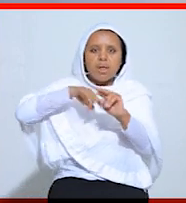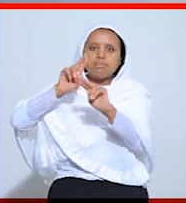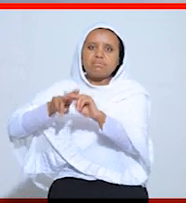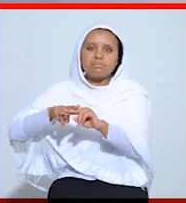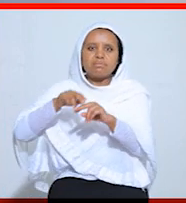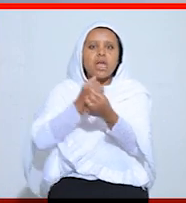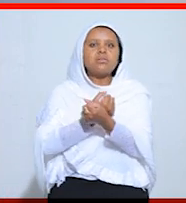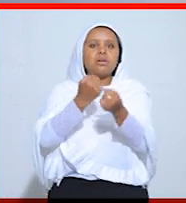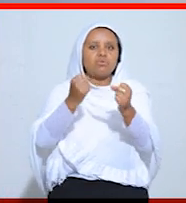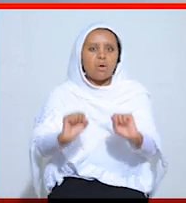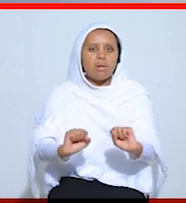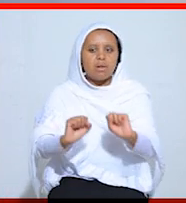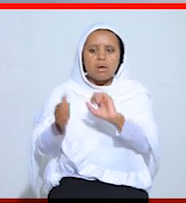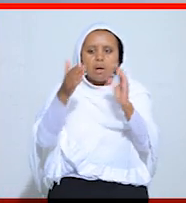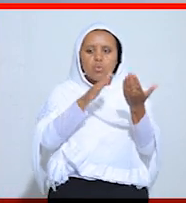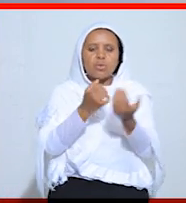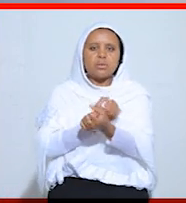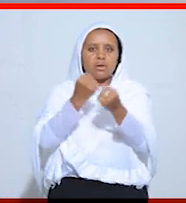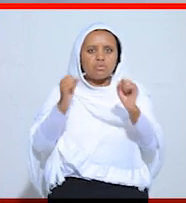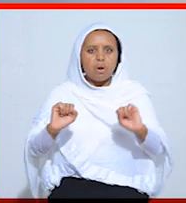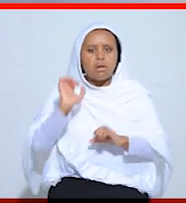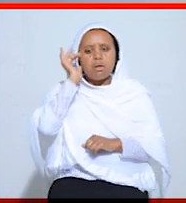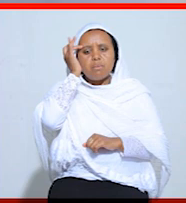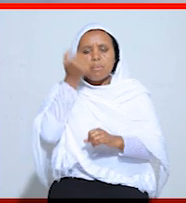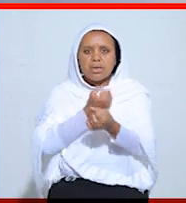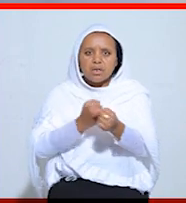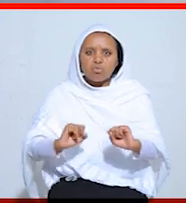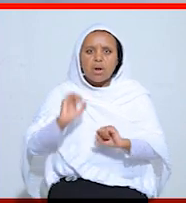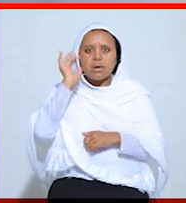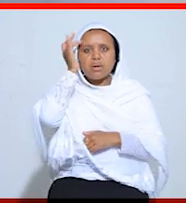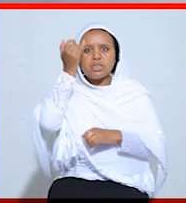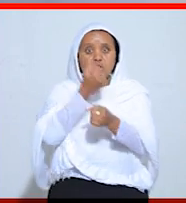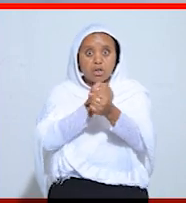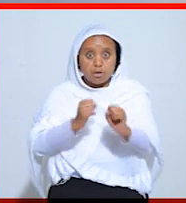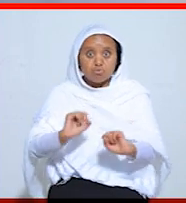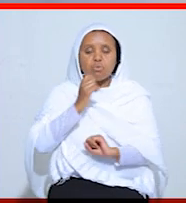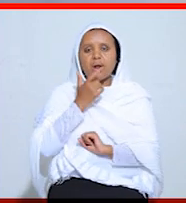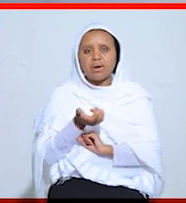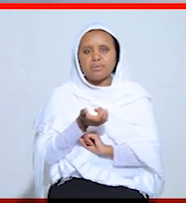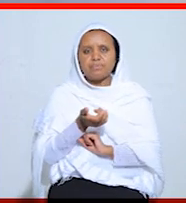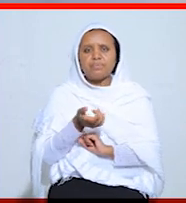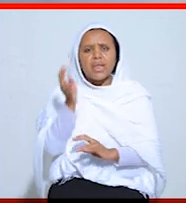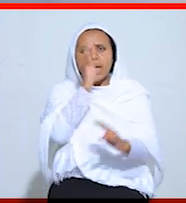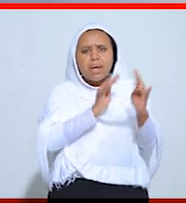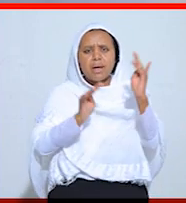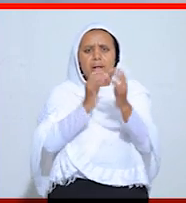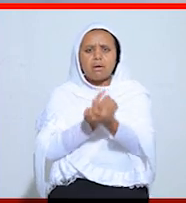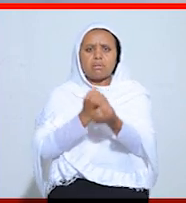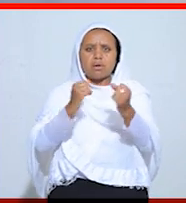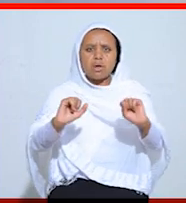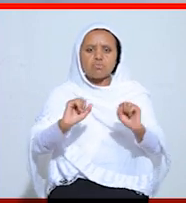ይሰፍራል፣ ያድናቸዋል። ከሞት ያድናቸዋል፣ ከህማም ያድናቸዋል፣ ከበሽታ ያድናቸዋል አለ፣ ከመከራ